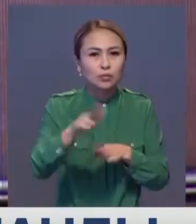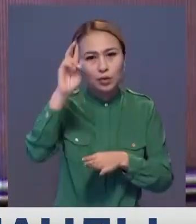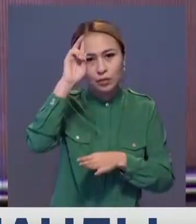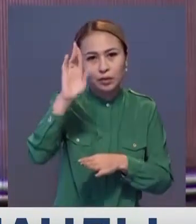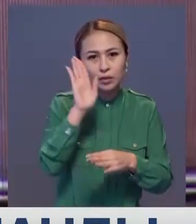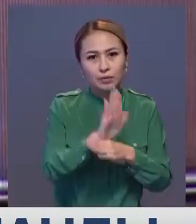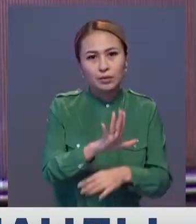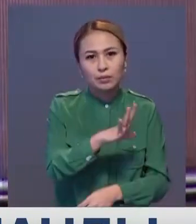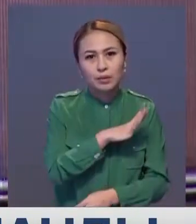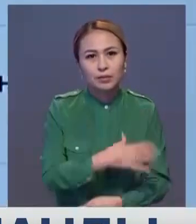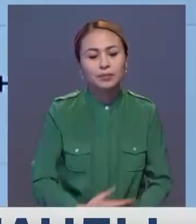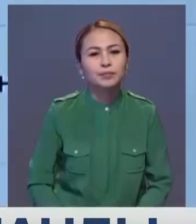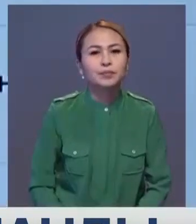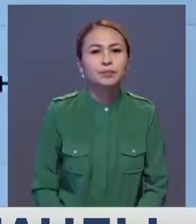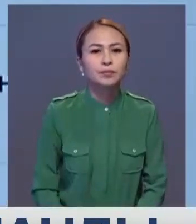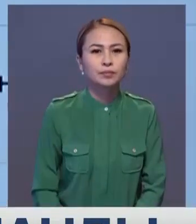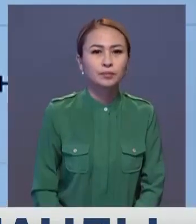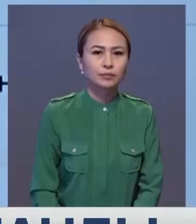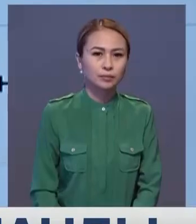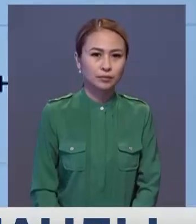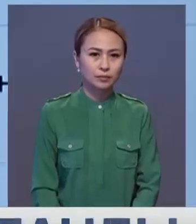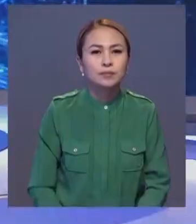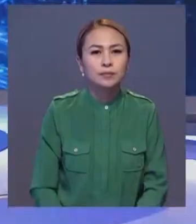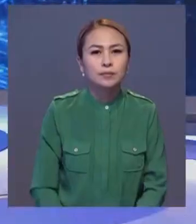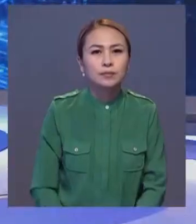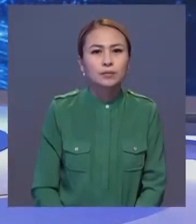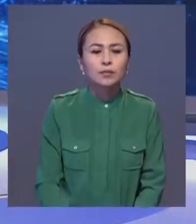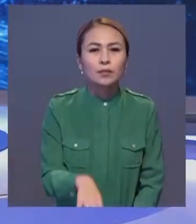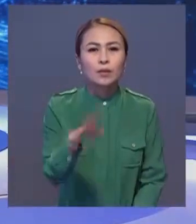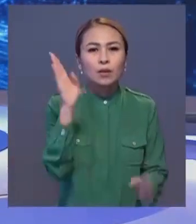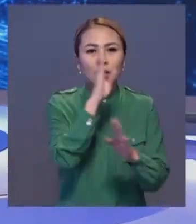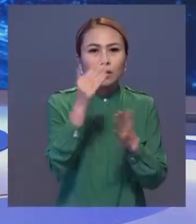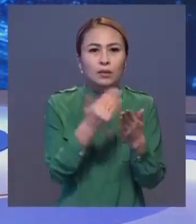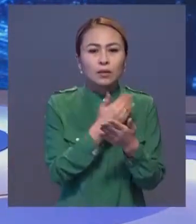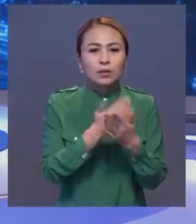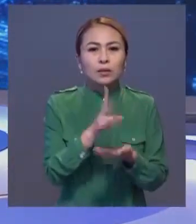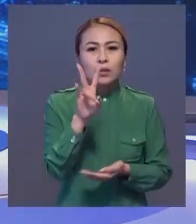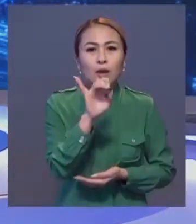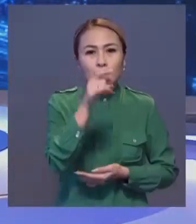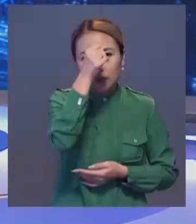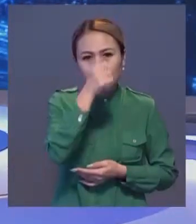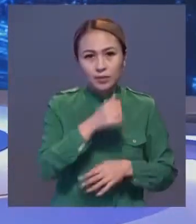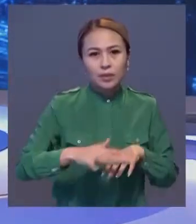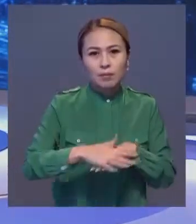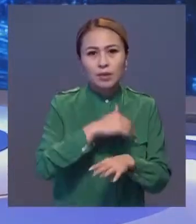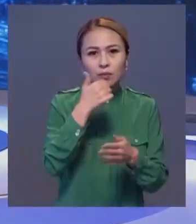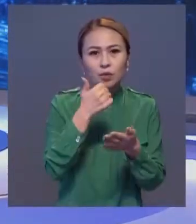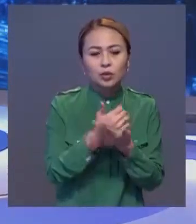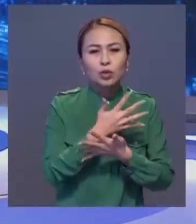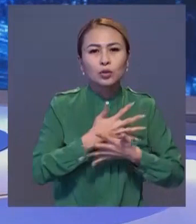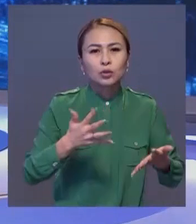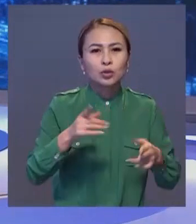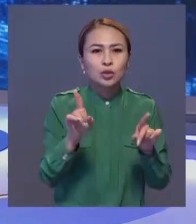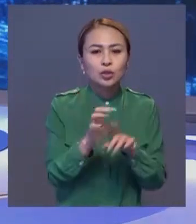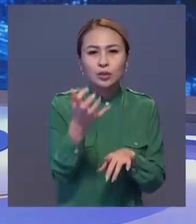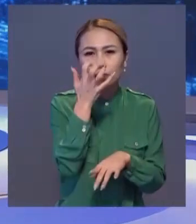енгізуді тапсырды. Бақтоп Таева, хабар 24. Ауа райы мәліметіне тоқталсақ, наурыз айында еліміздің басым бөлігінде